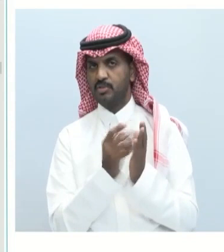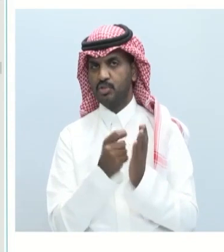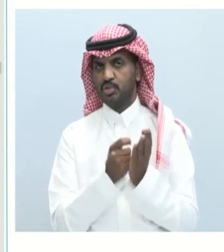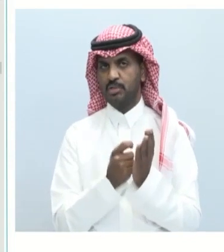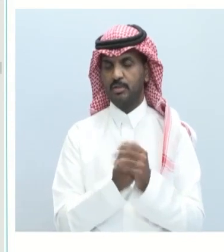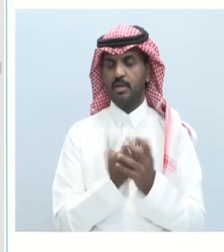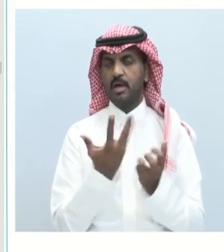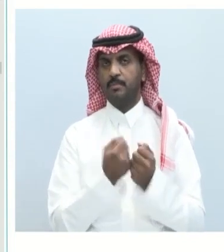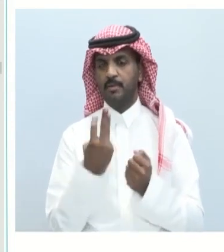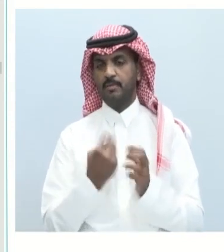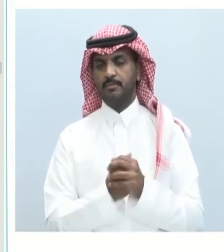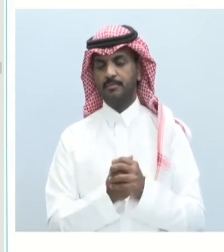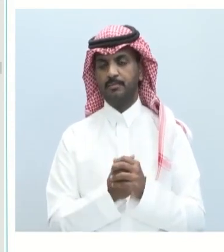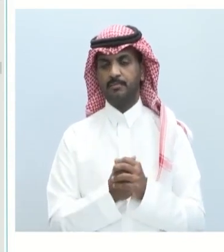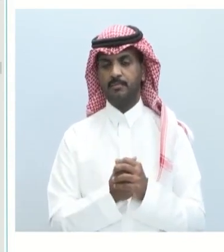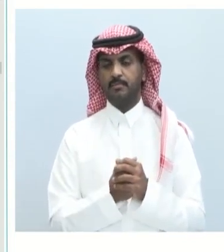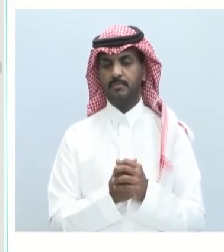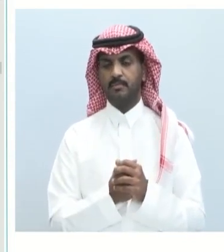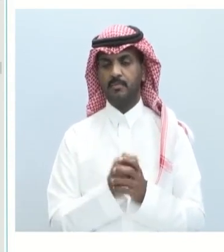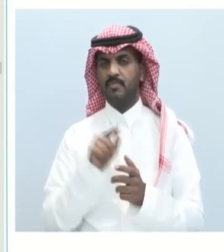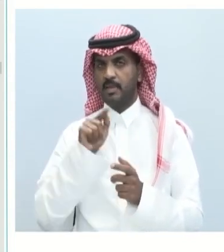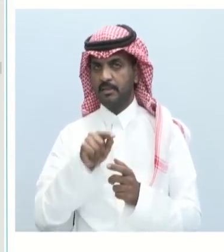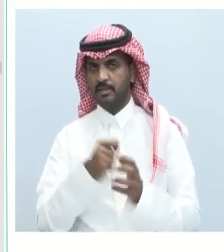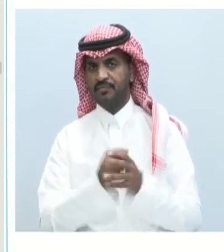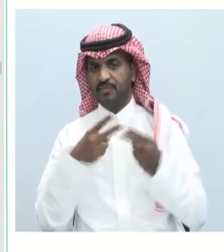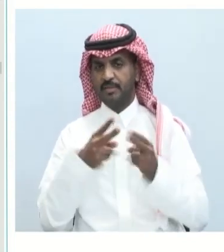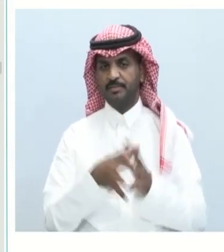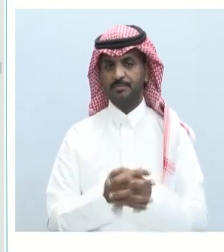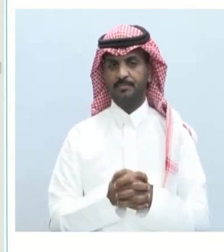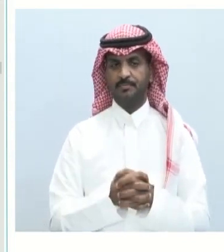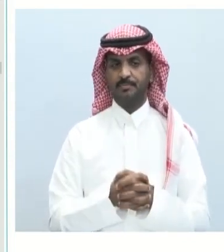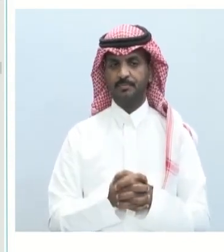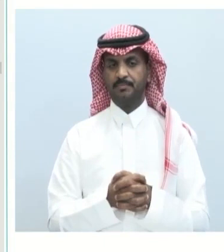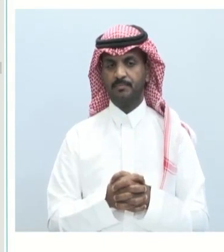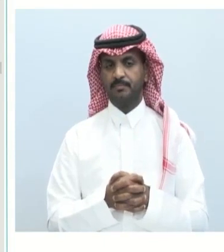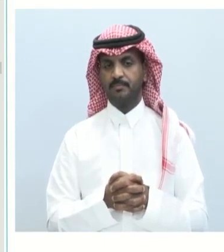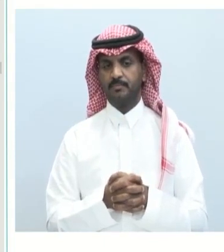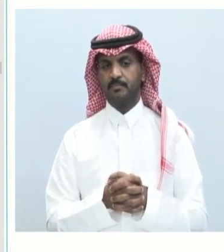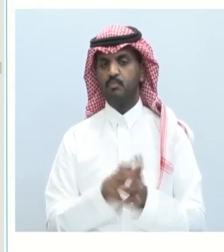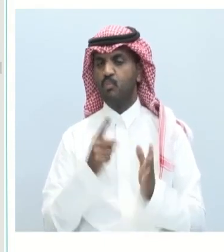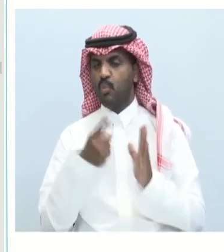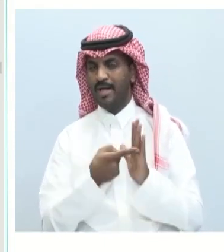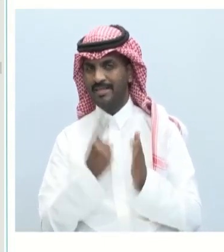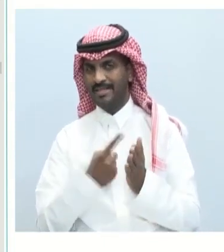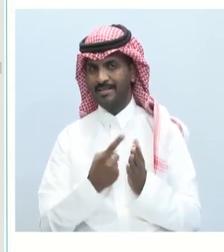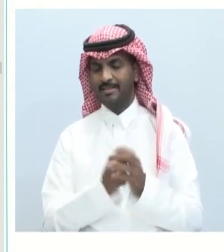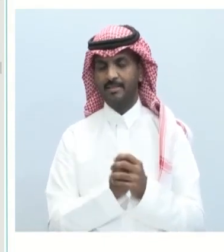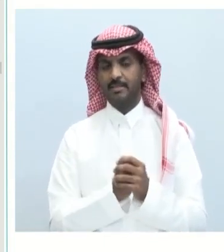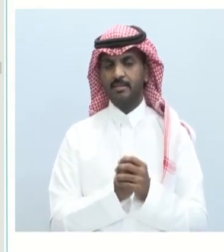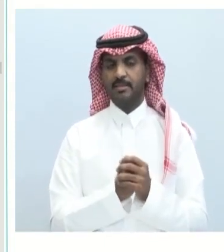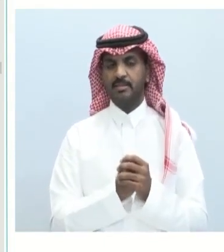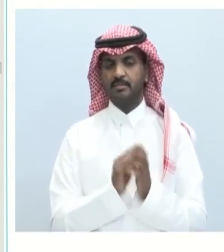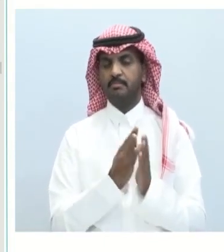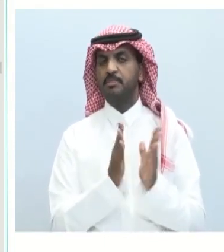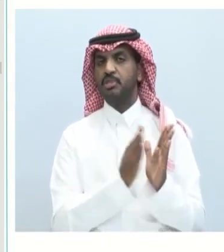ثلاثه على سبيل المثال والضغط على انتر سيقوم بفتح السجل رقم ثلاثه ونضغط على محدد السجل في